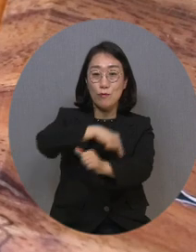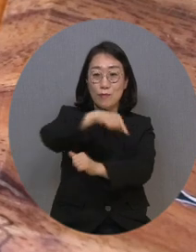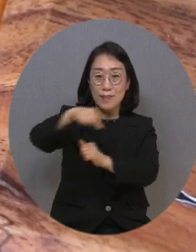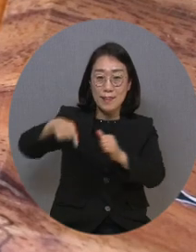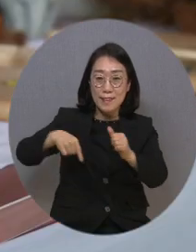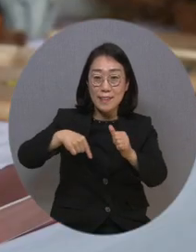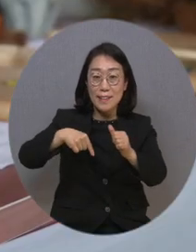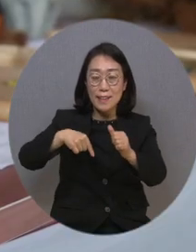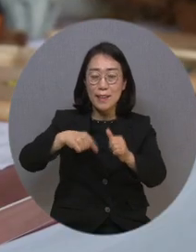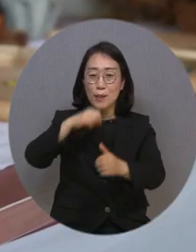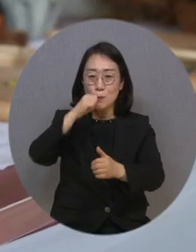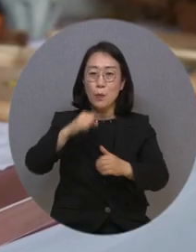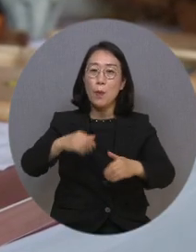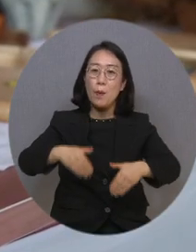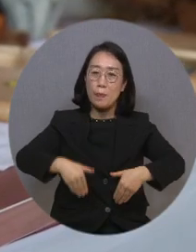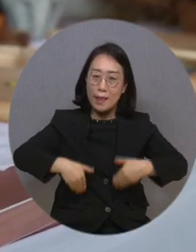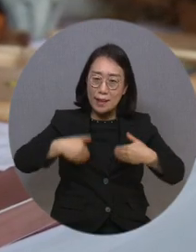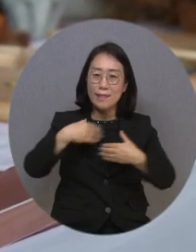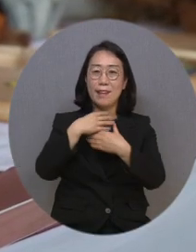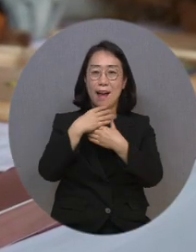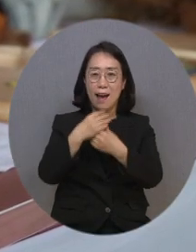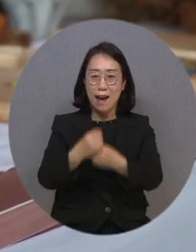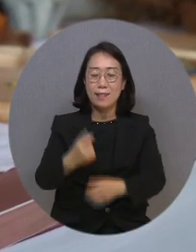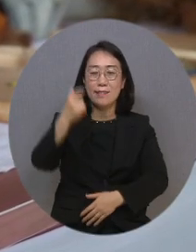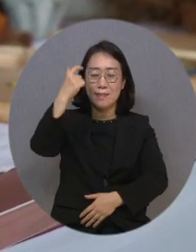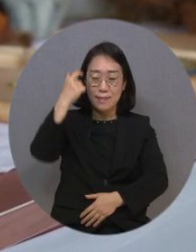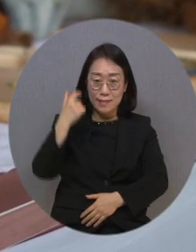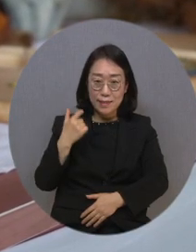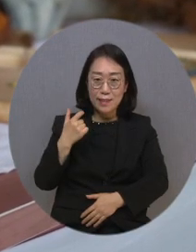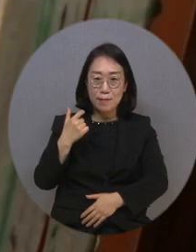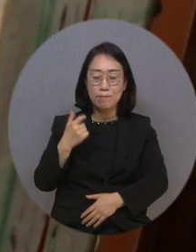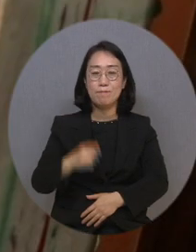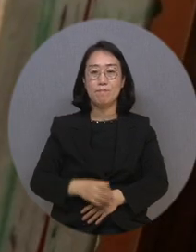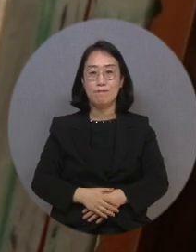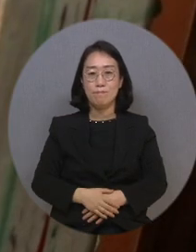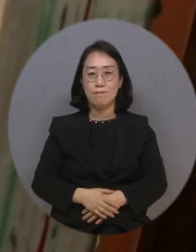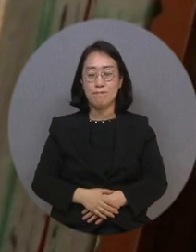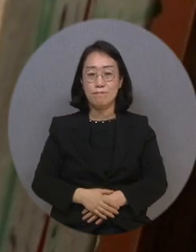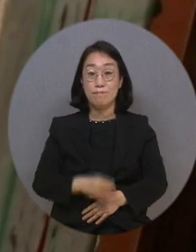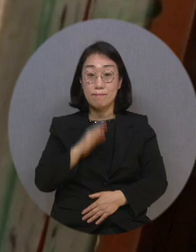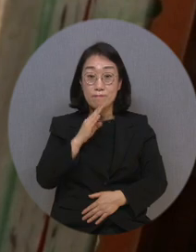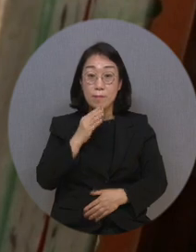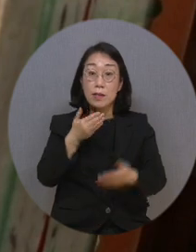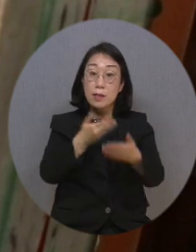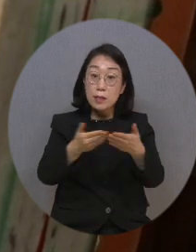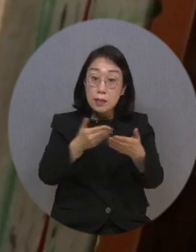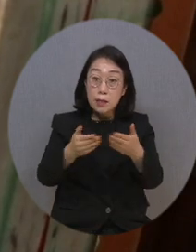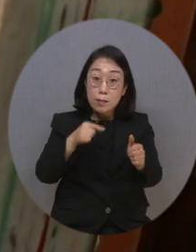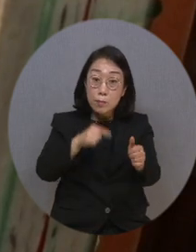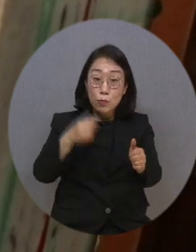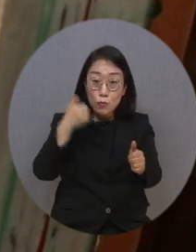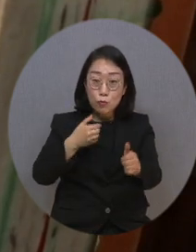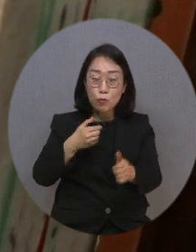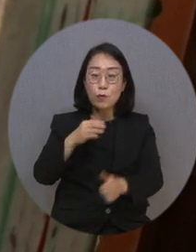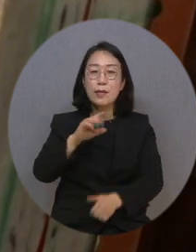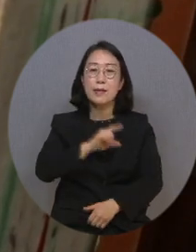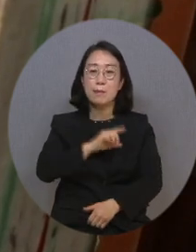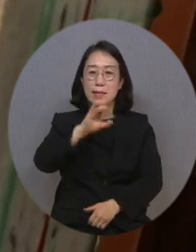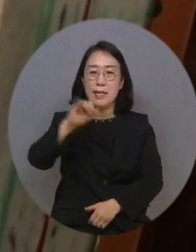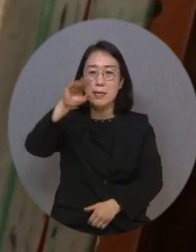한층 아늑하고 따뜻하게 만들어 줍니다 바로 이부자 작가의